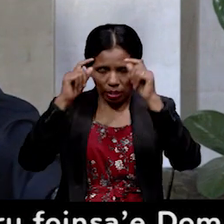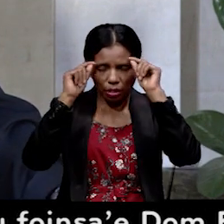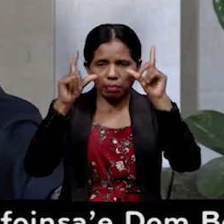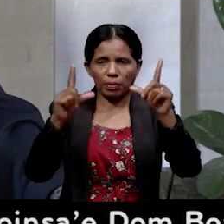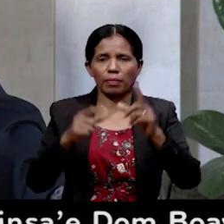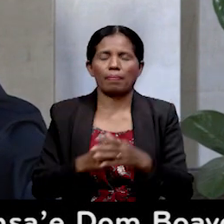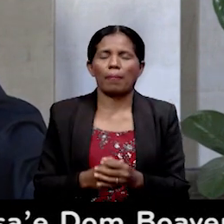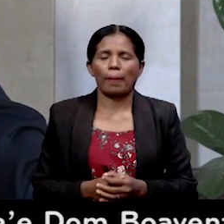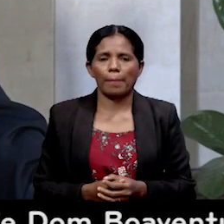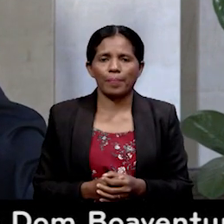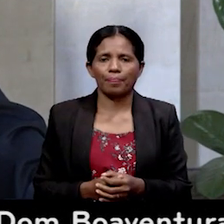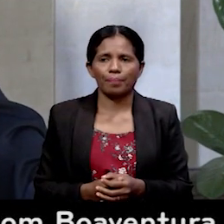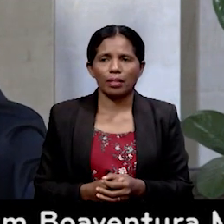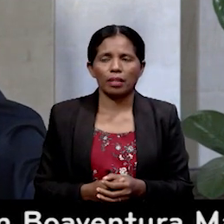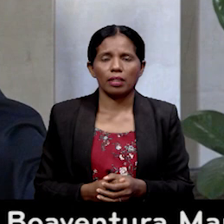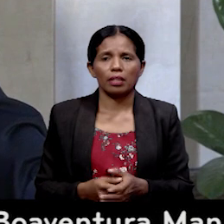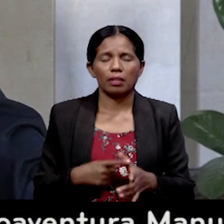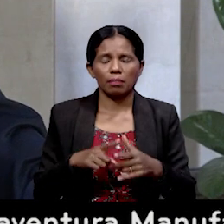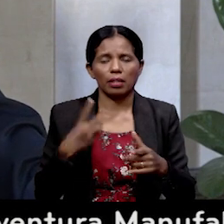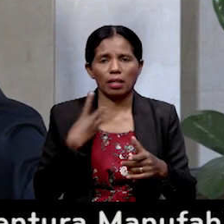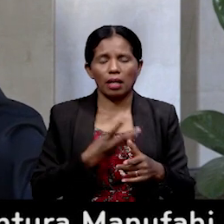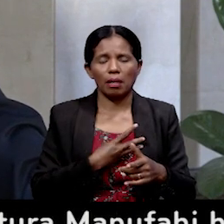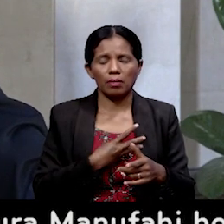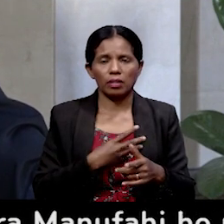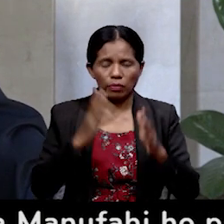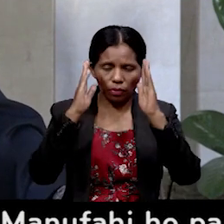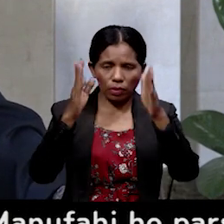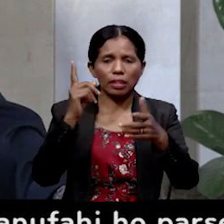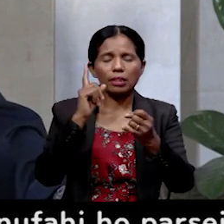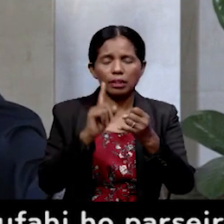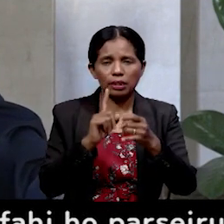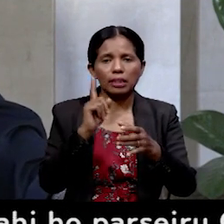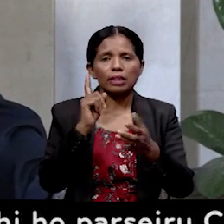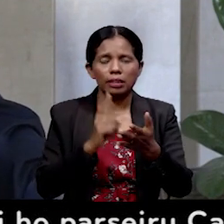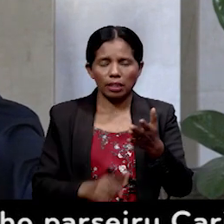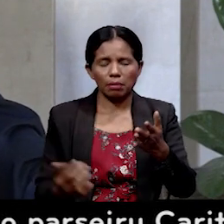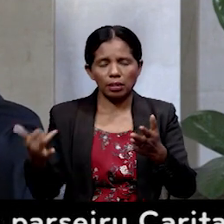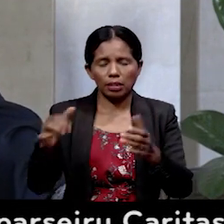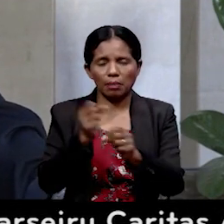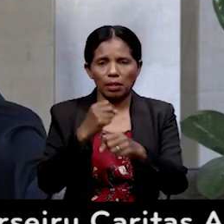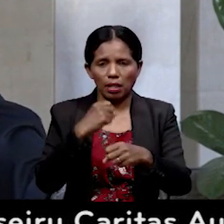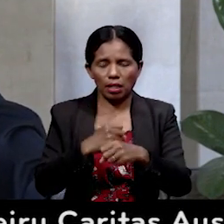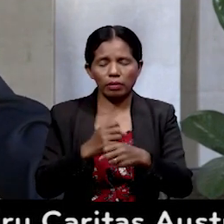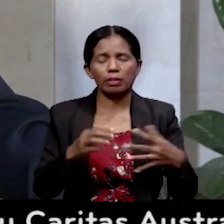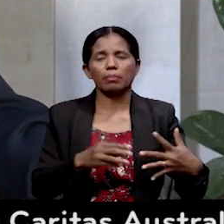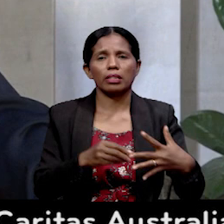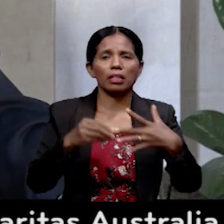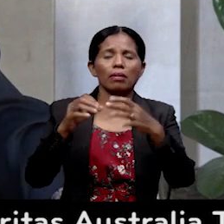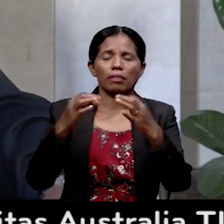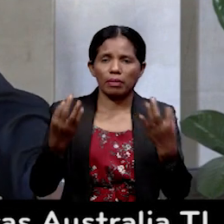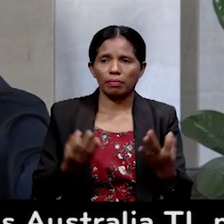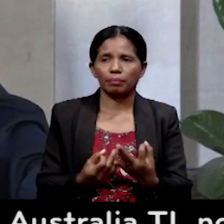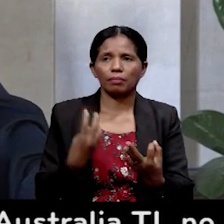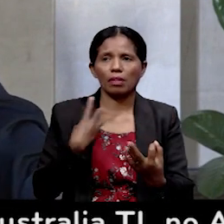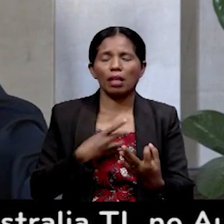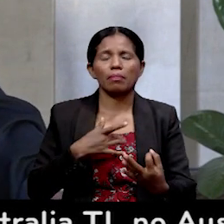ame atensang hela pasu sai na maksira bela halo iha o liu ba familia se rame ame